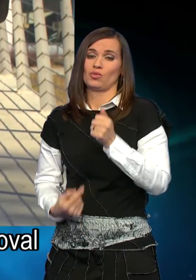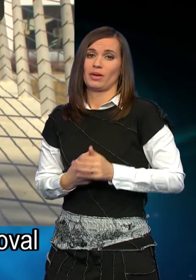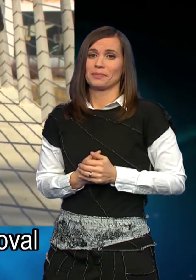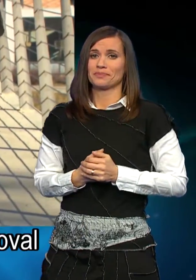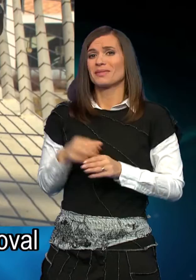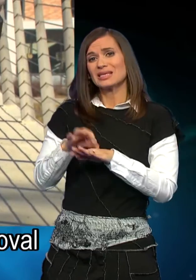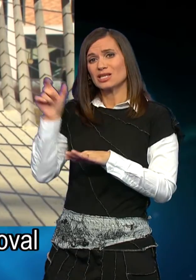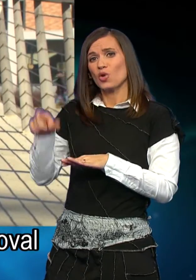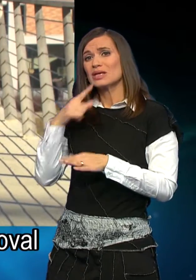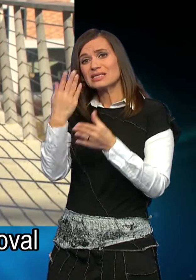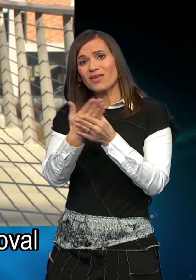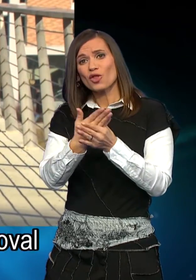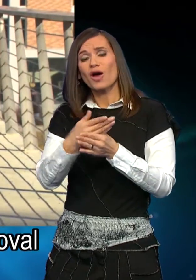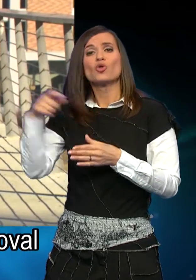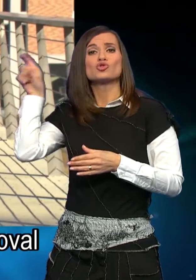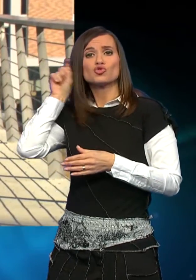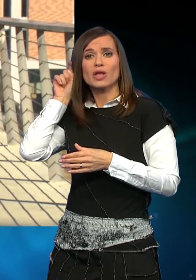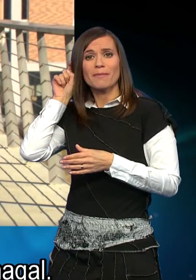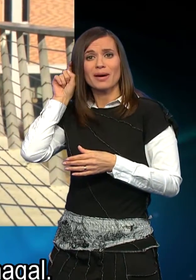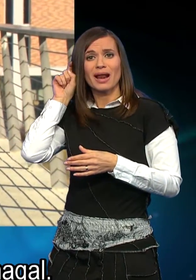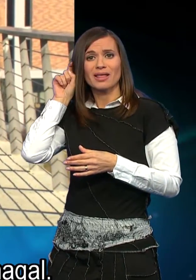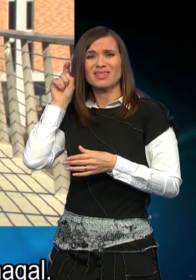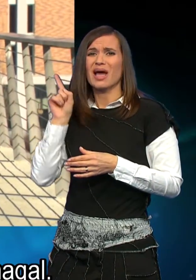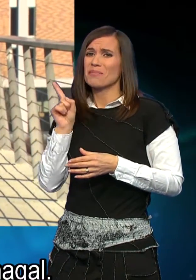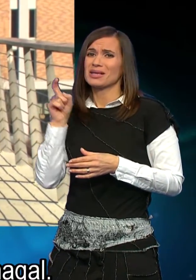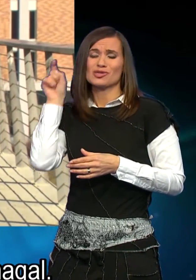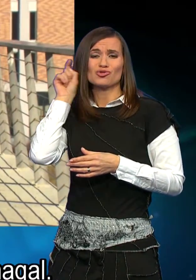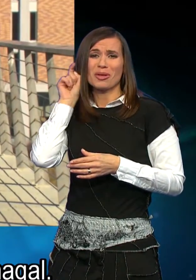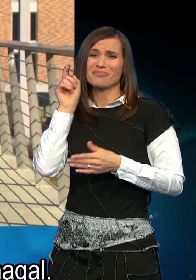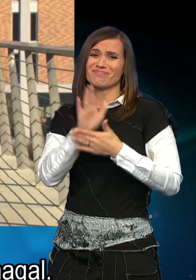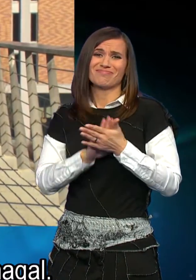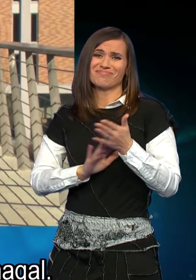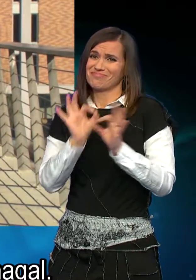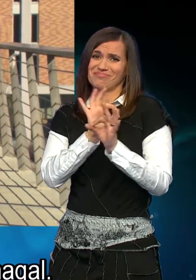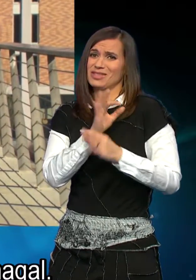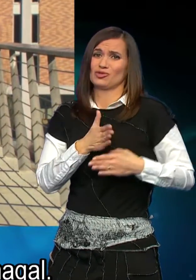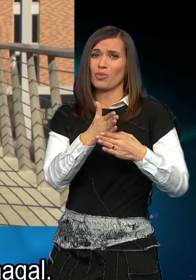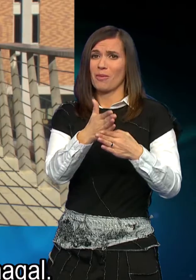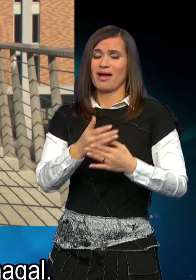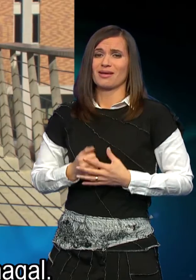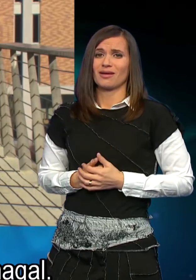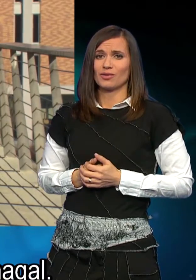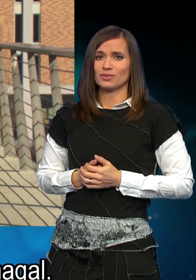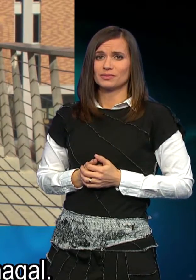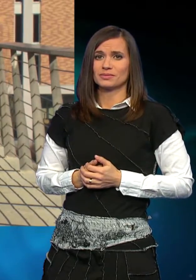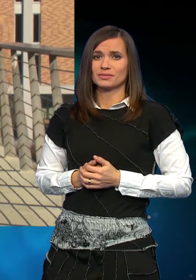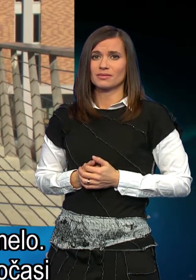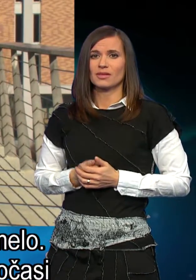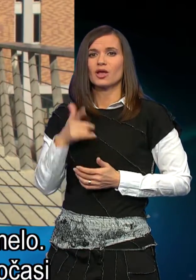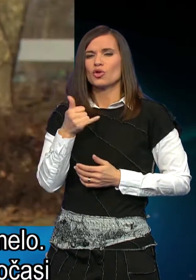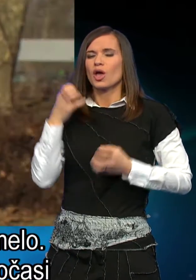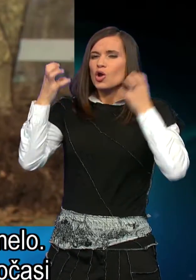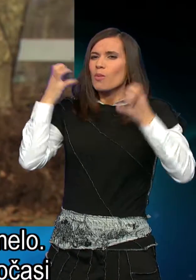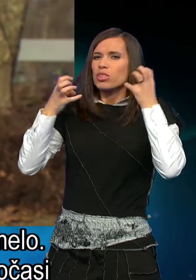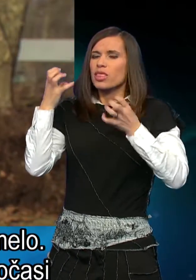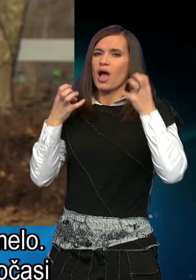Zdravnik je Hedvigi svetoval slušni aparat, vendar ji ta najprej ni pomagal. To je tako